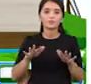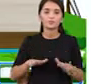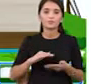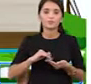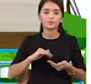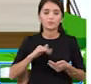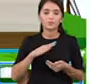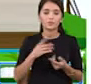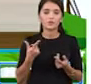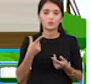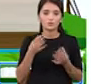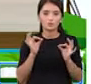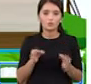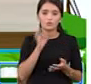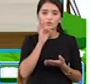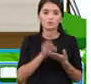To'g'ri javob bormi?